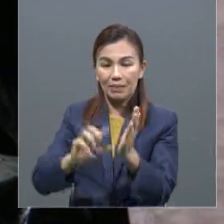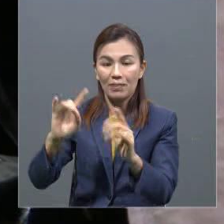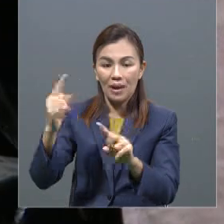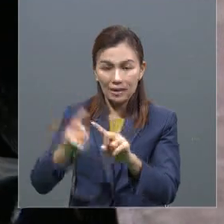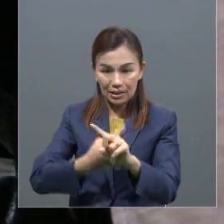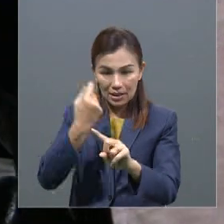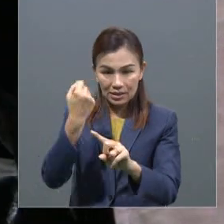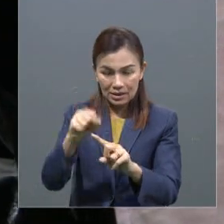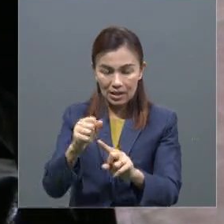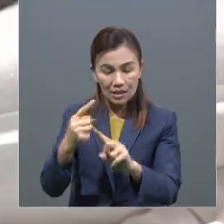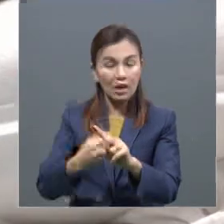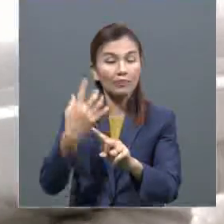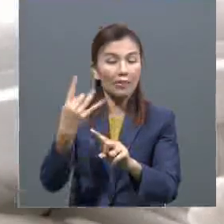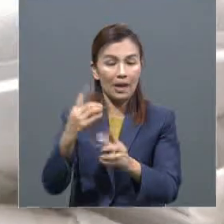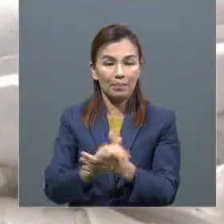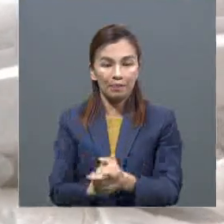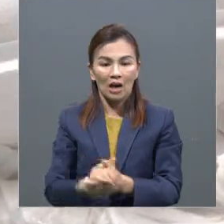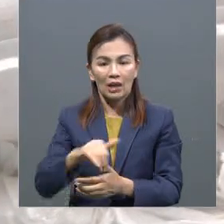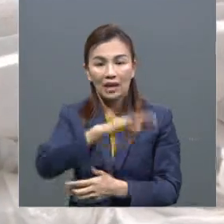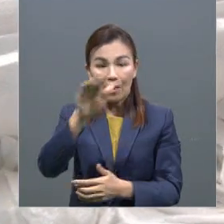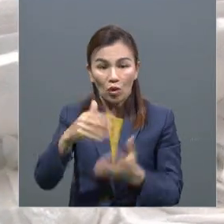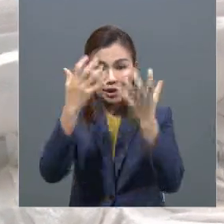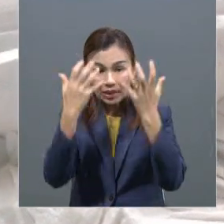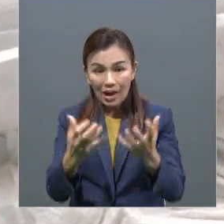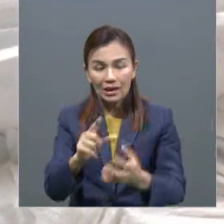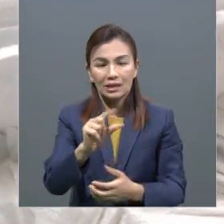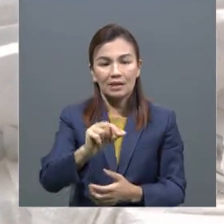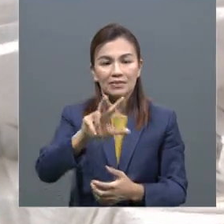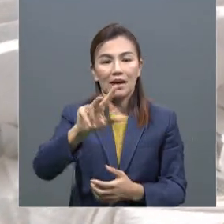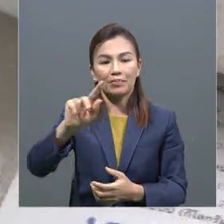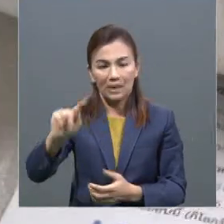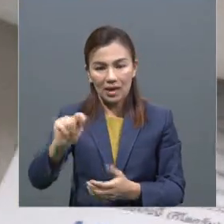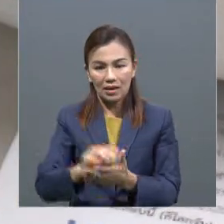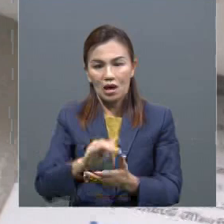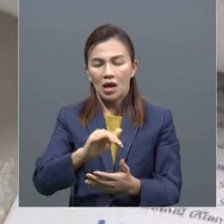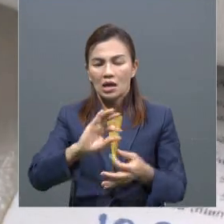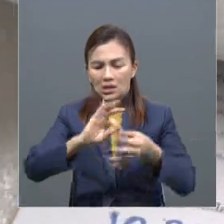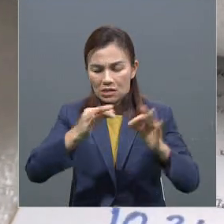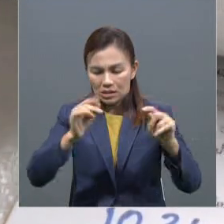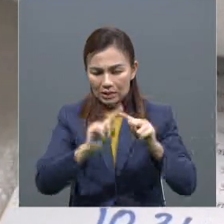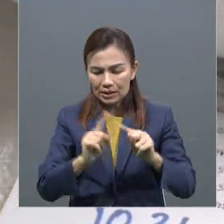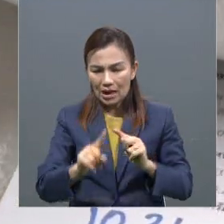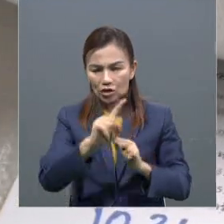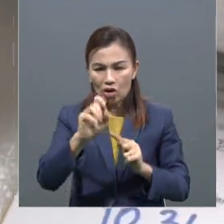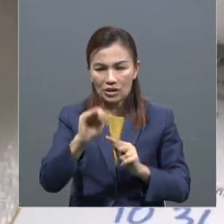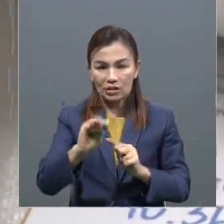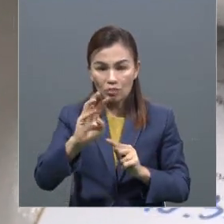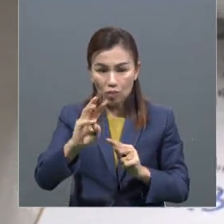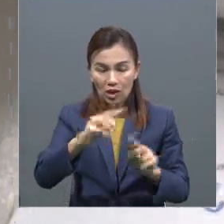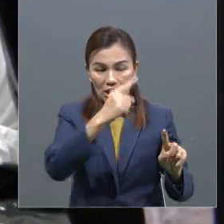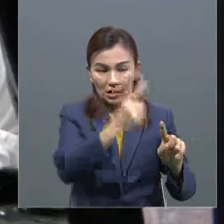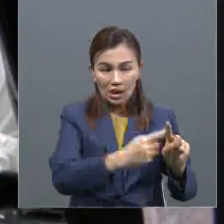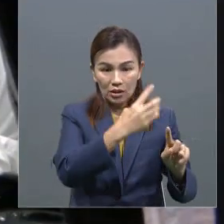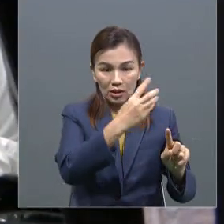ยาเสพติดของกลางรวมแล้วกว่า 23ตันจาก 146คดีที่จับกุมได้ในช่วงเดือนมีนาคมถึง